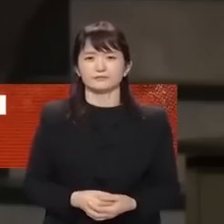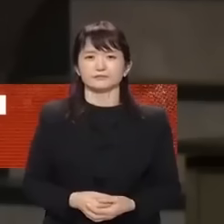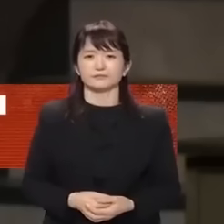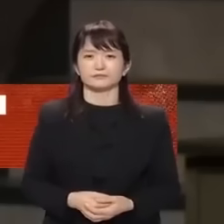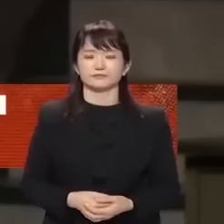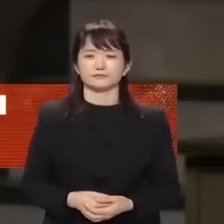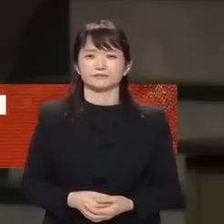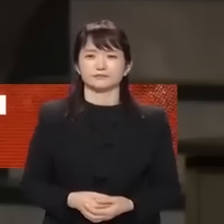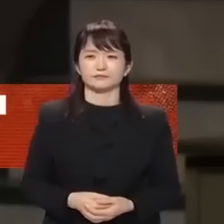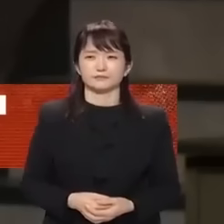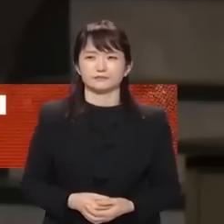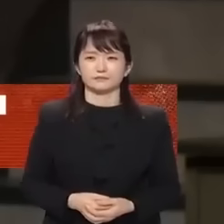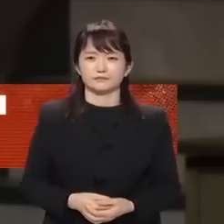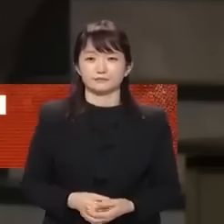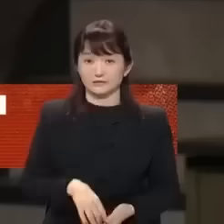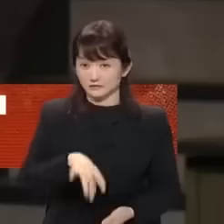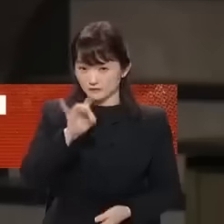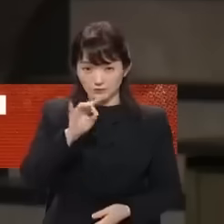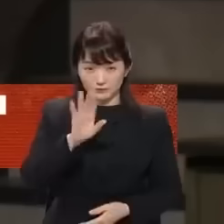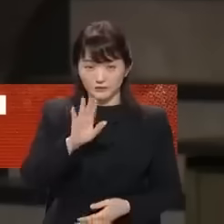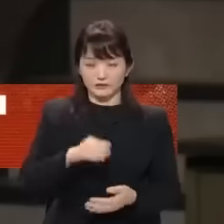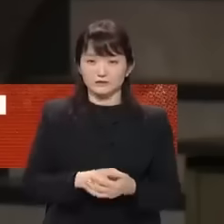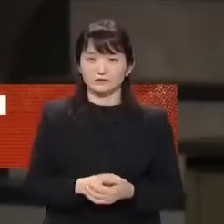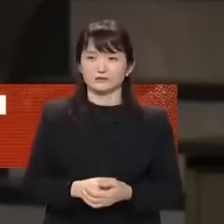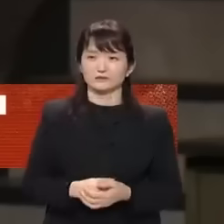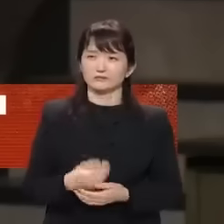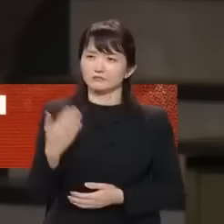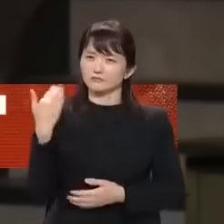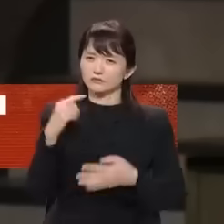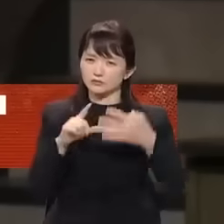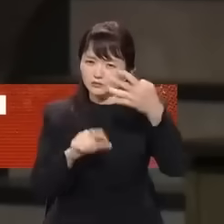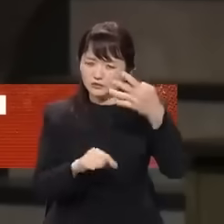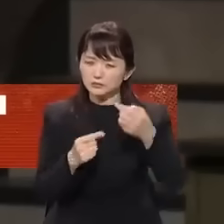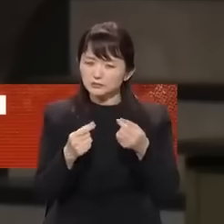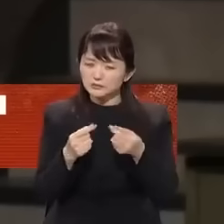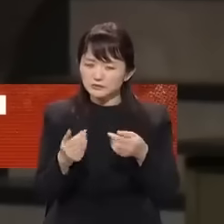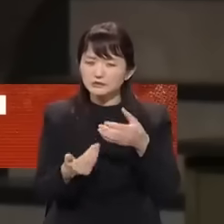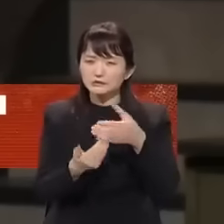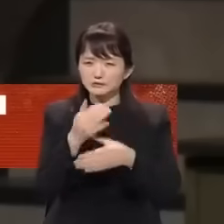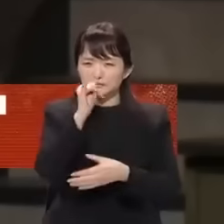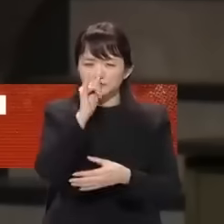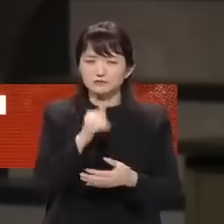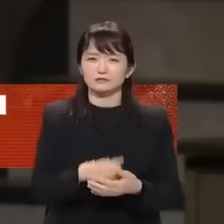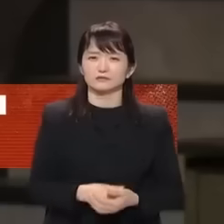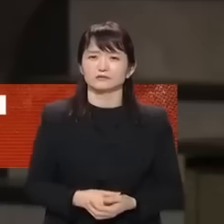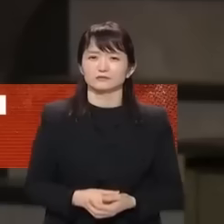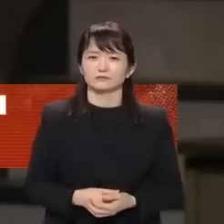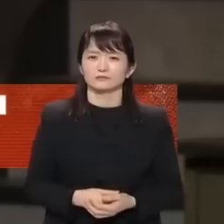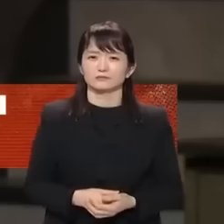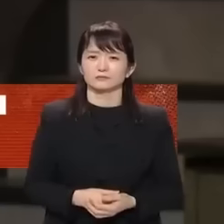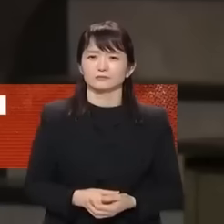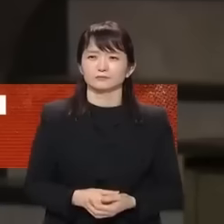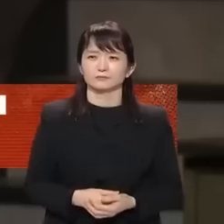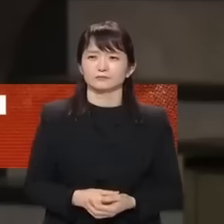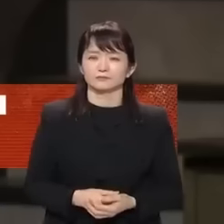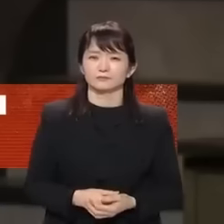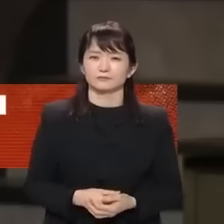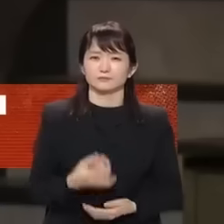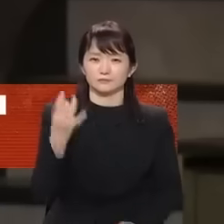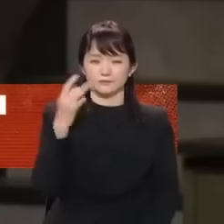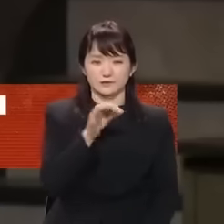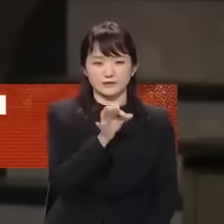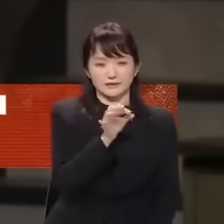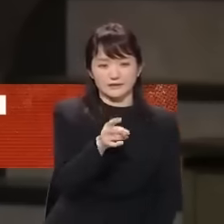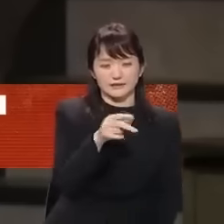이것이 처음이 아니었어요 사실은 지난 그 4월 달에 유사한 사건이 있었습니다 그게 뭐냐면 원래 예산시장